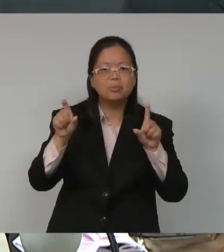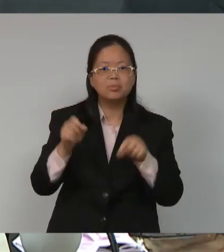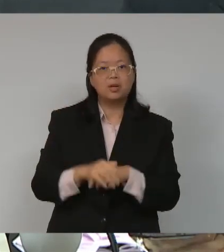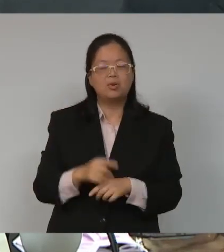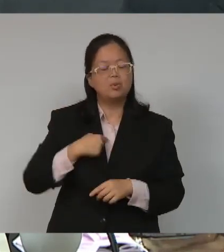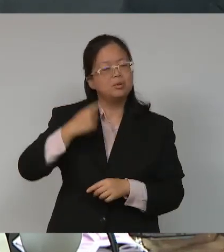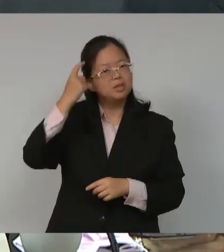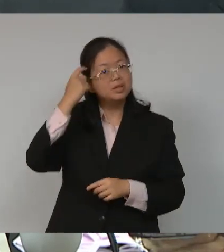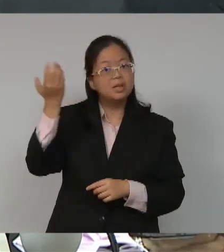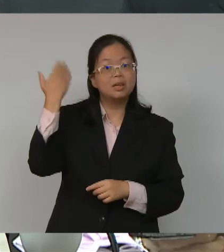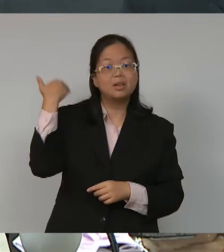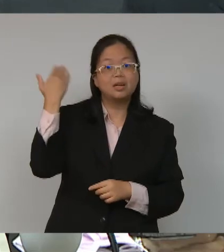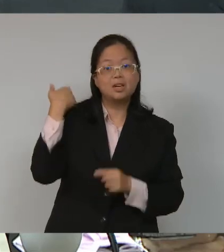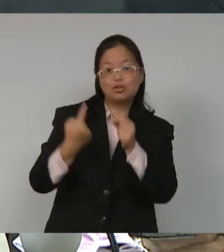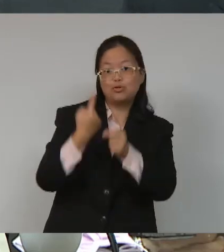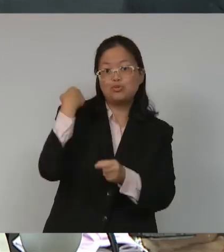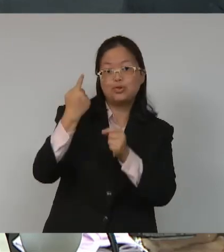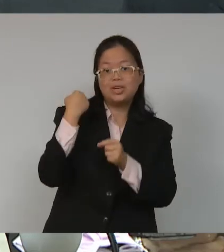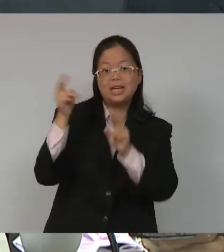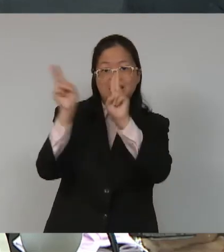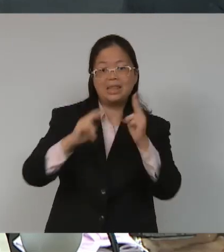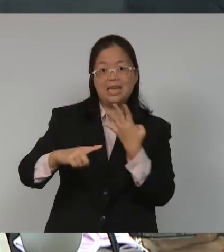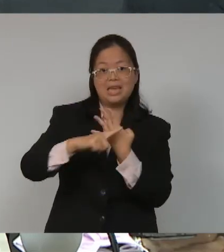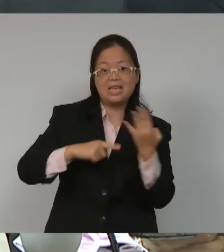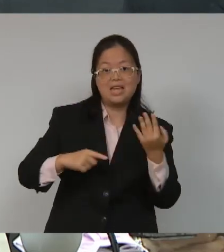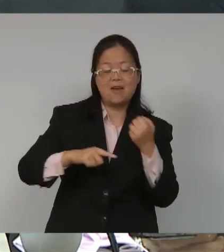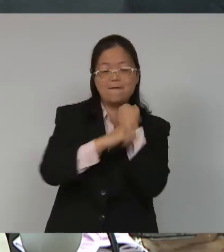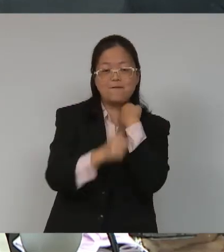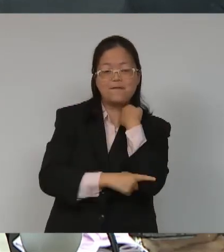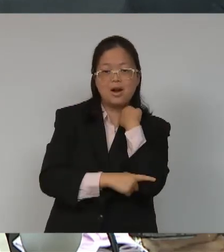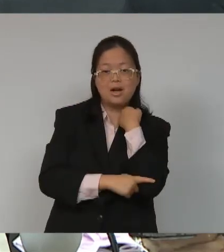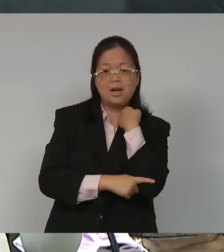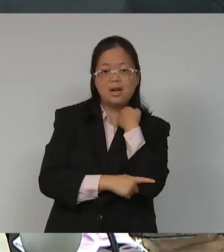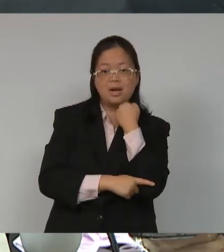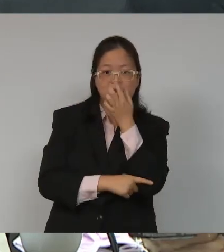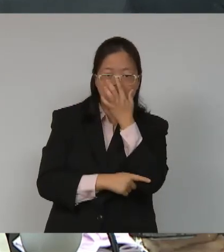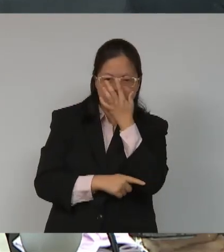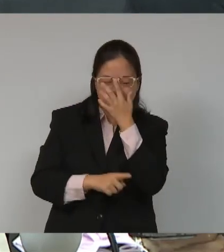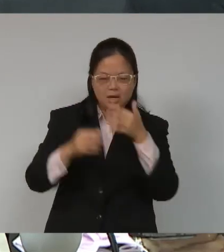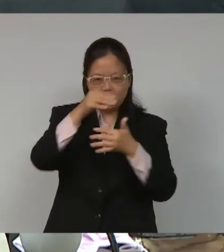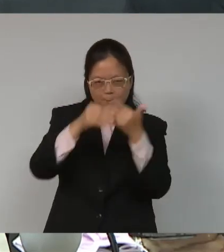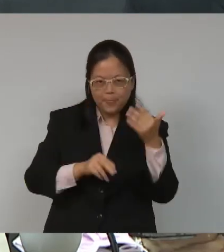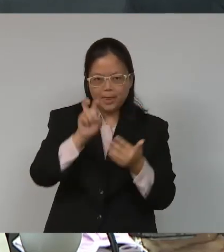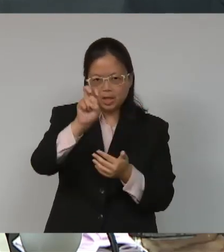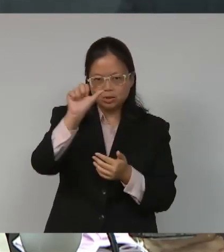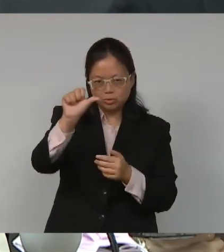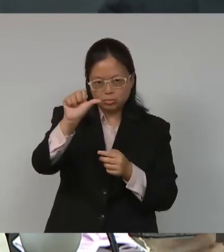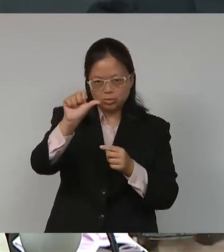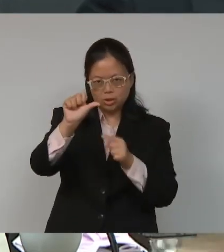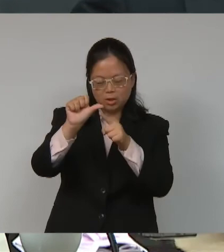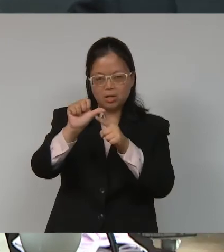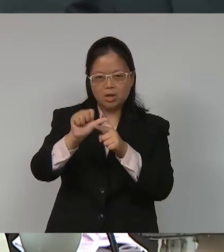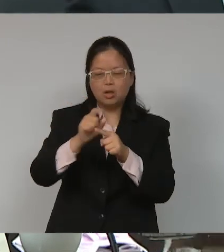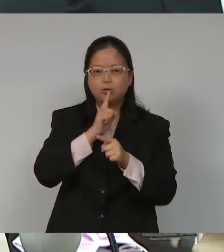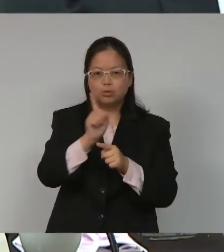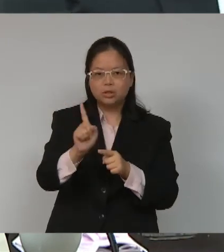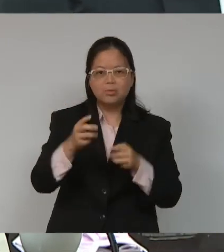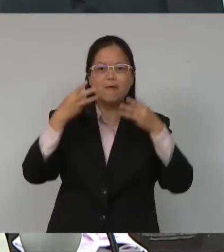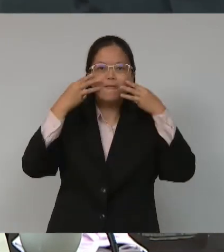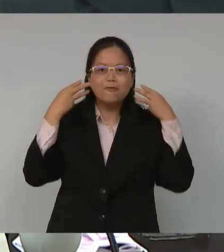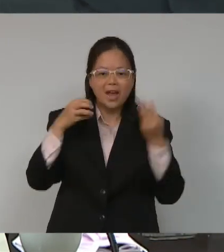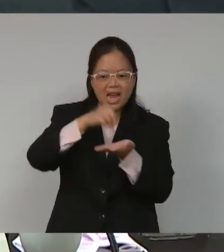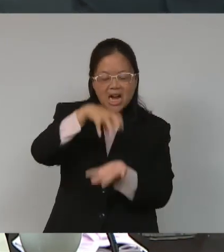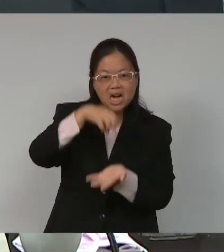年之前的电业法的复决好了，把电业法25条废掉，说2025非核家园把它废